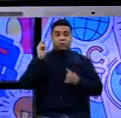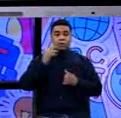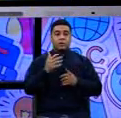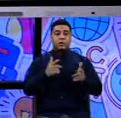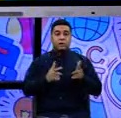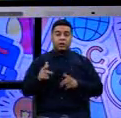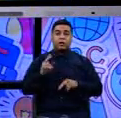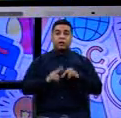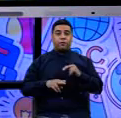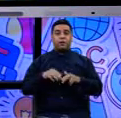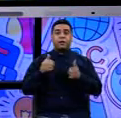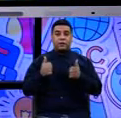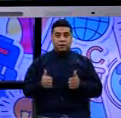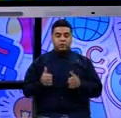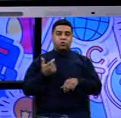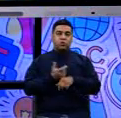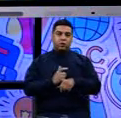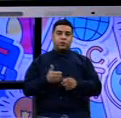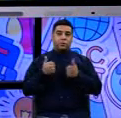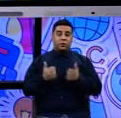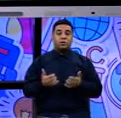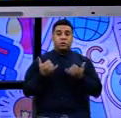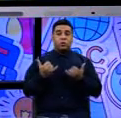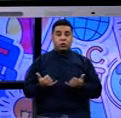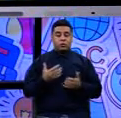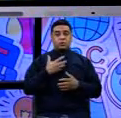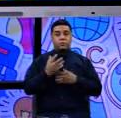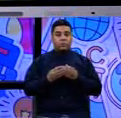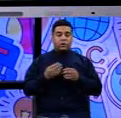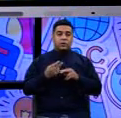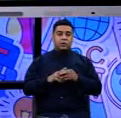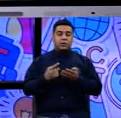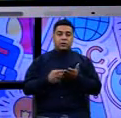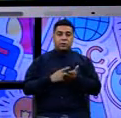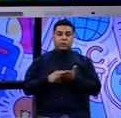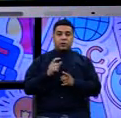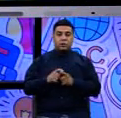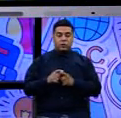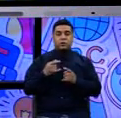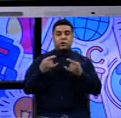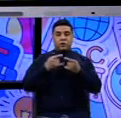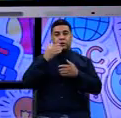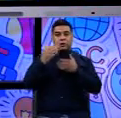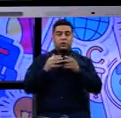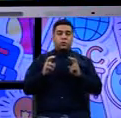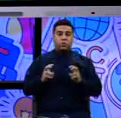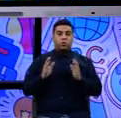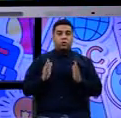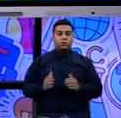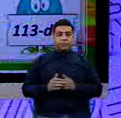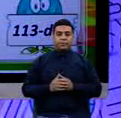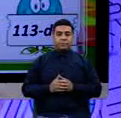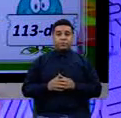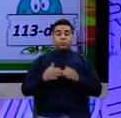tayyormisiz? Kayfiyatlaringiz yaxshimi? Juda ham yaxshi. Unday bo'lsa, o'quv qurollaringizni hozirlab, ekran qarshisiga yaqinroq joylashib